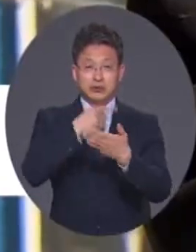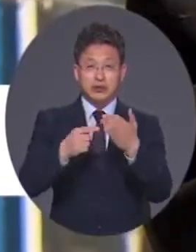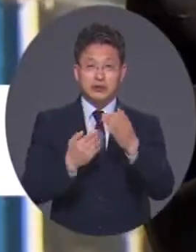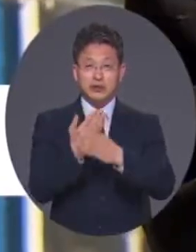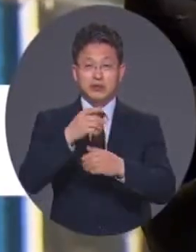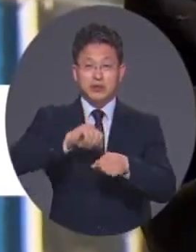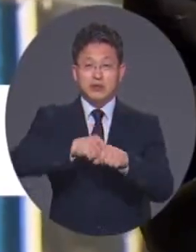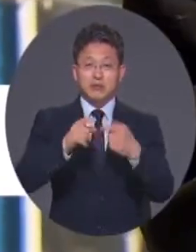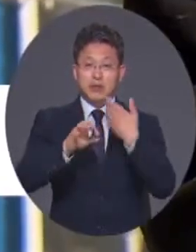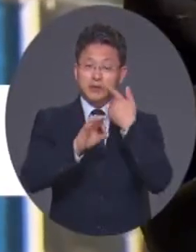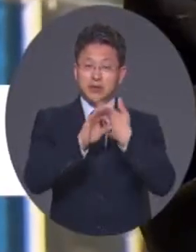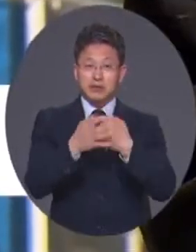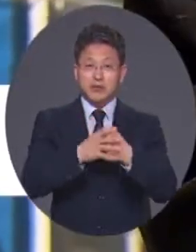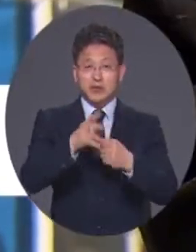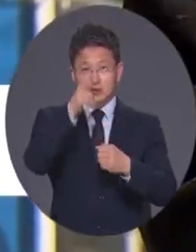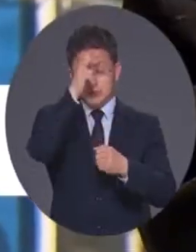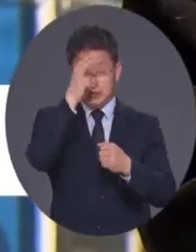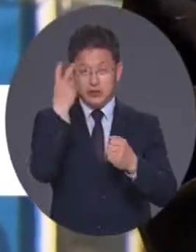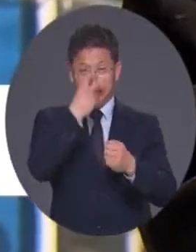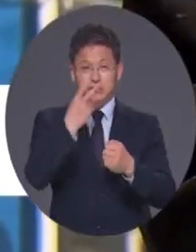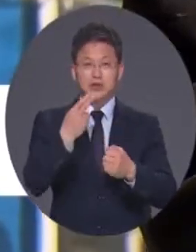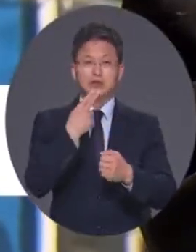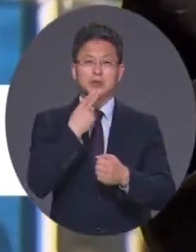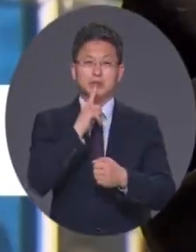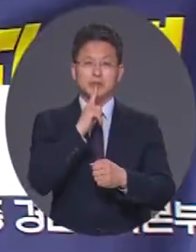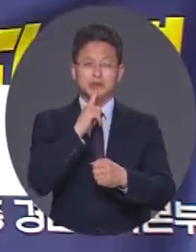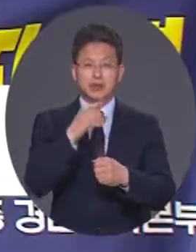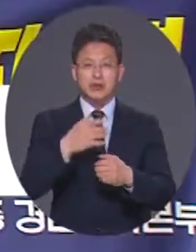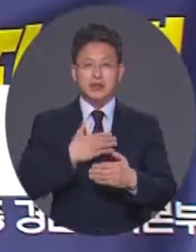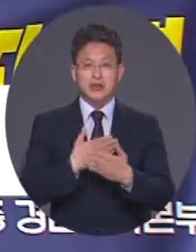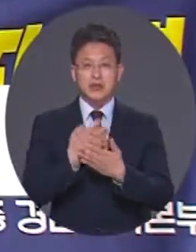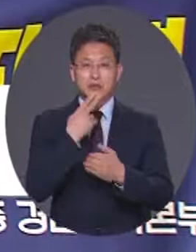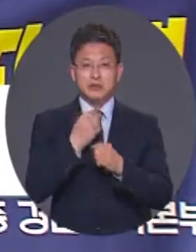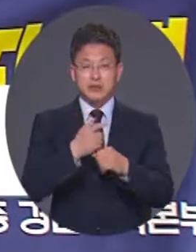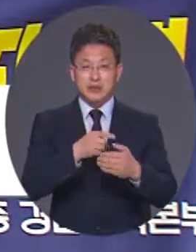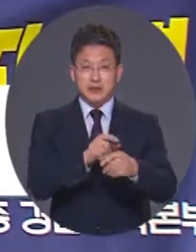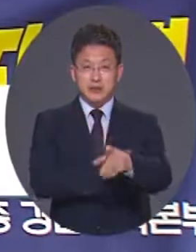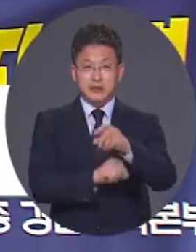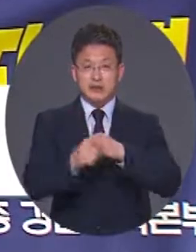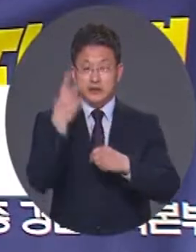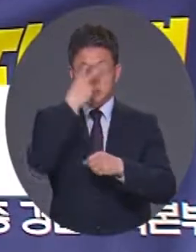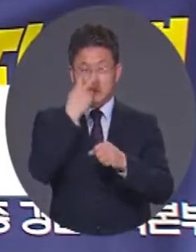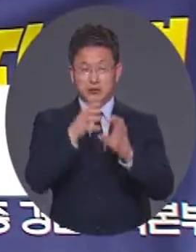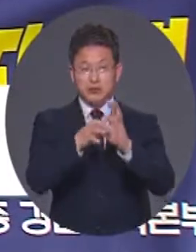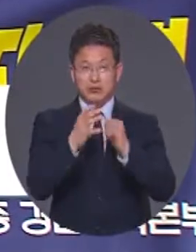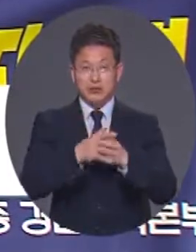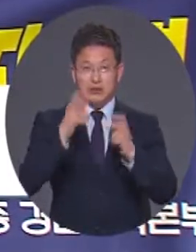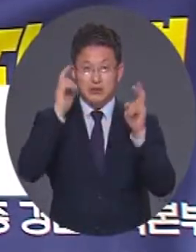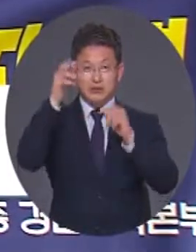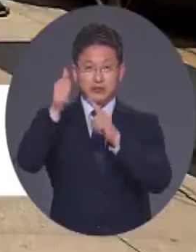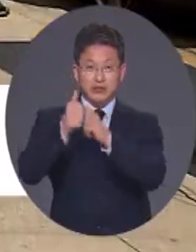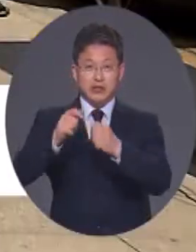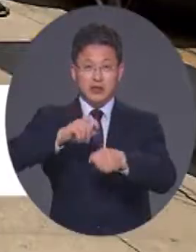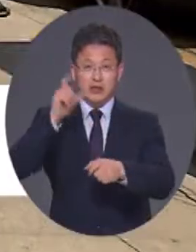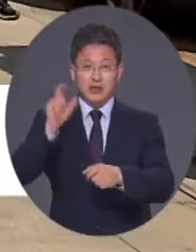사업주들은 노동부의 수사에 긴장하지 않고 있는 듯하다며 적극적인 수사를 통해 사업주에게